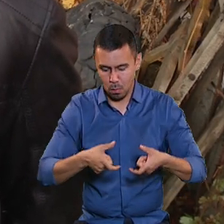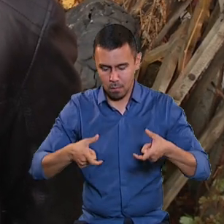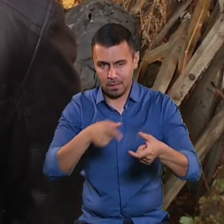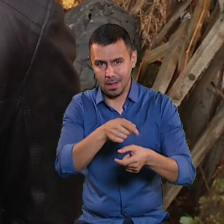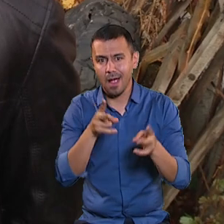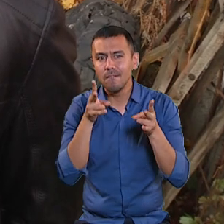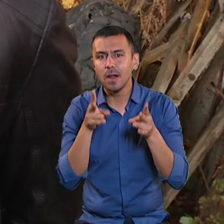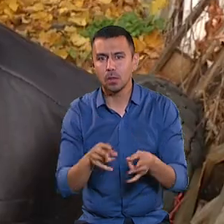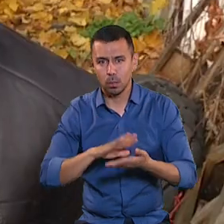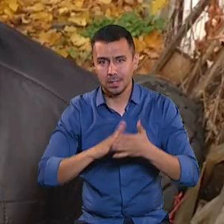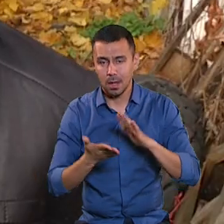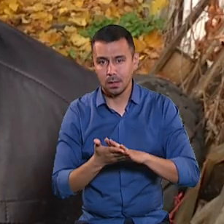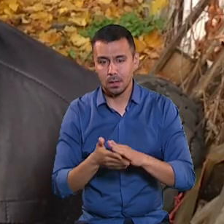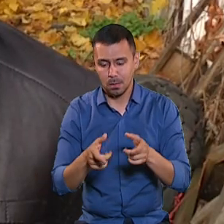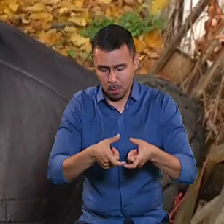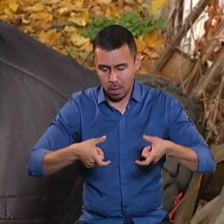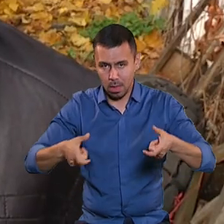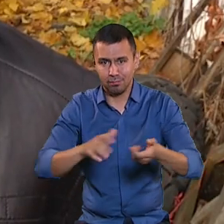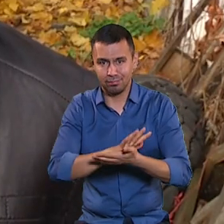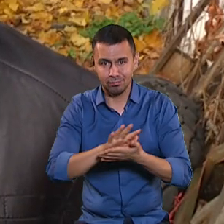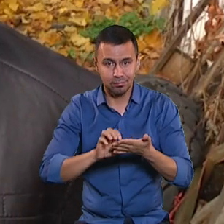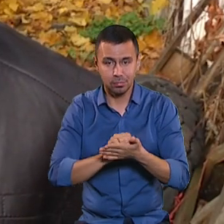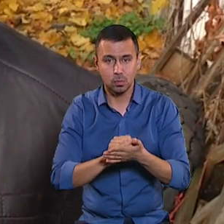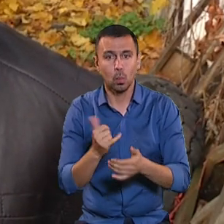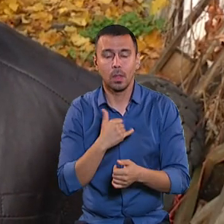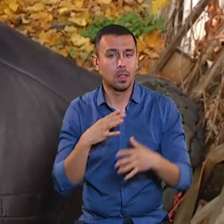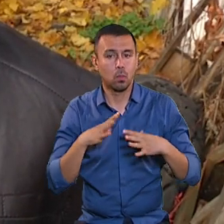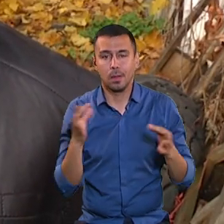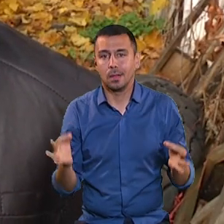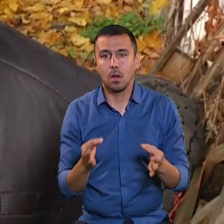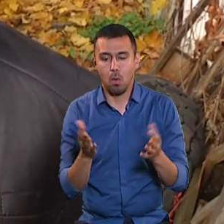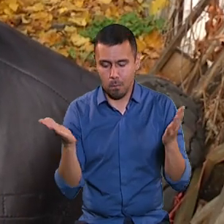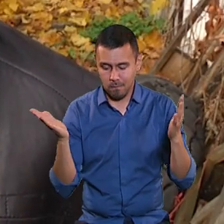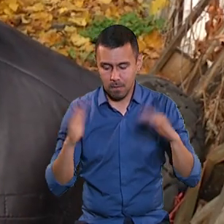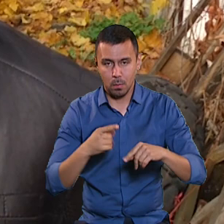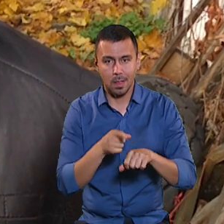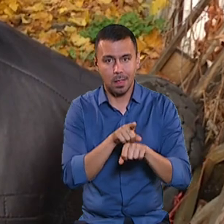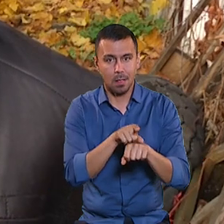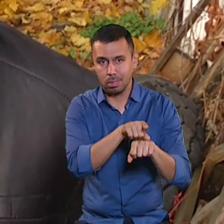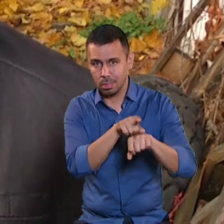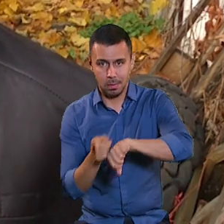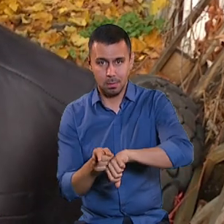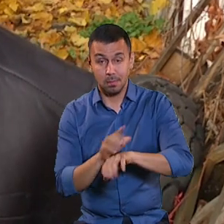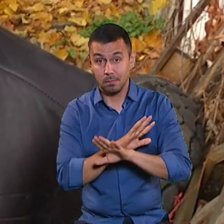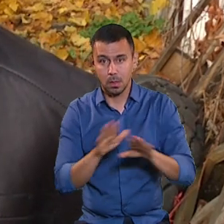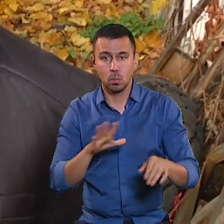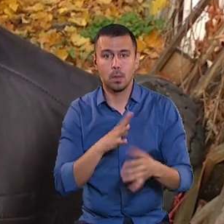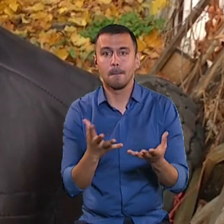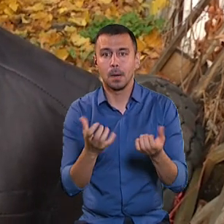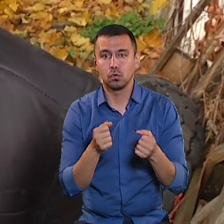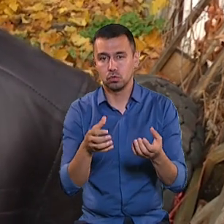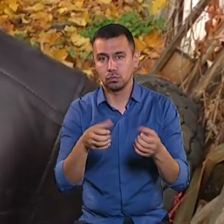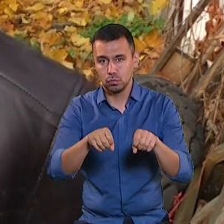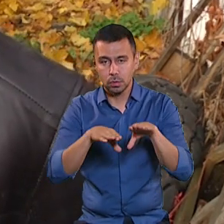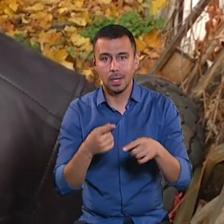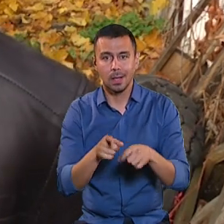аварійному стані постамент руйнується щоб у нас не було ніякого обвала щоб цей танк не впав з постамента було прийнято рішення